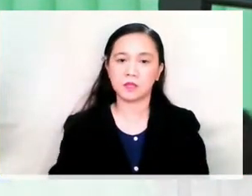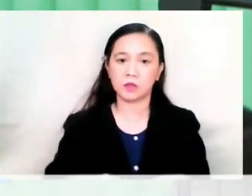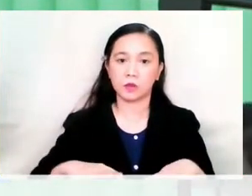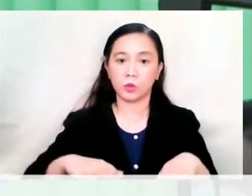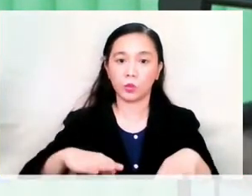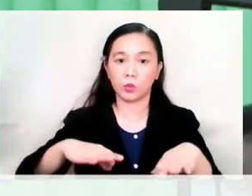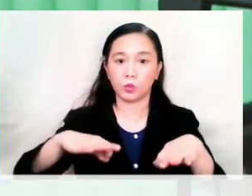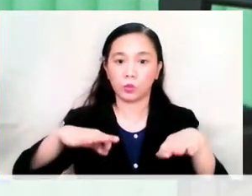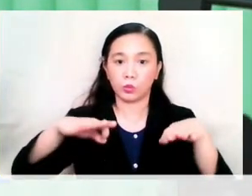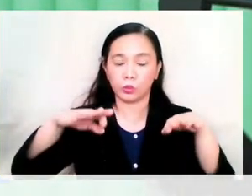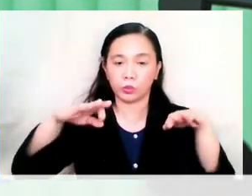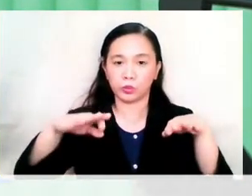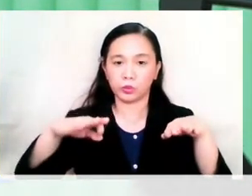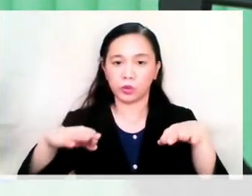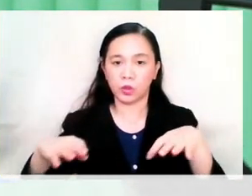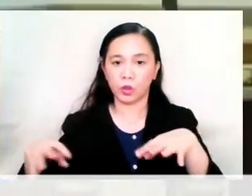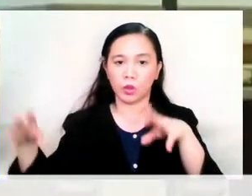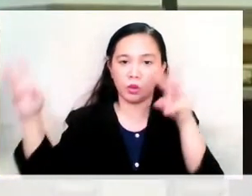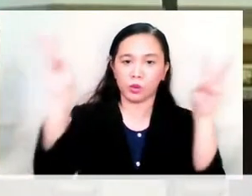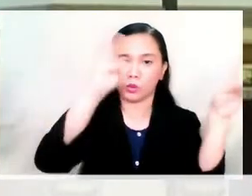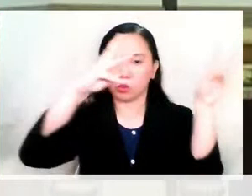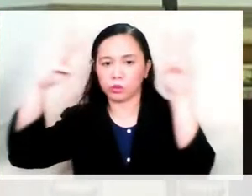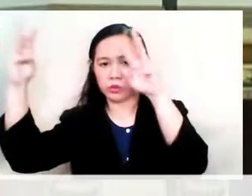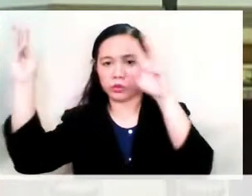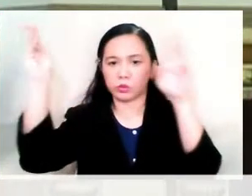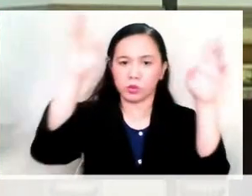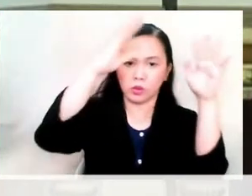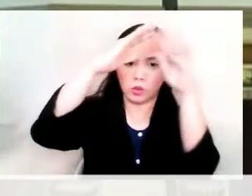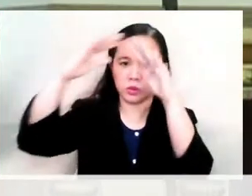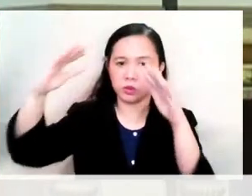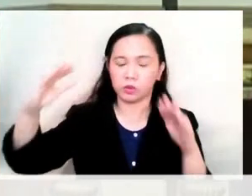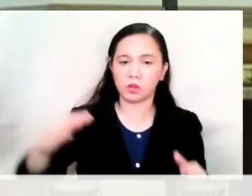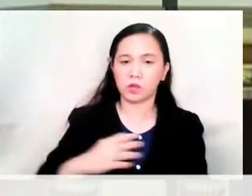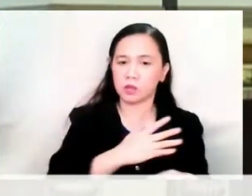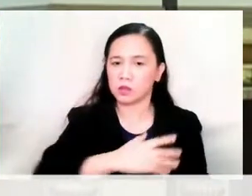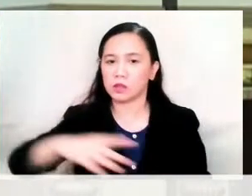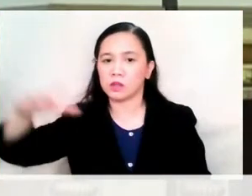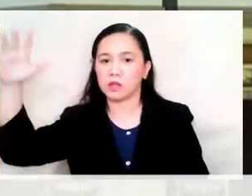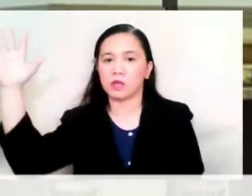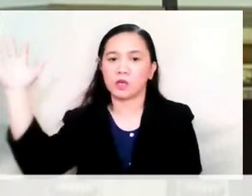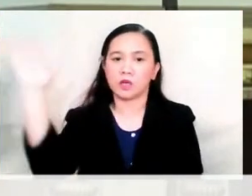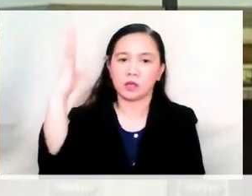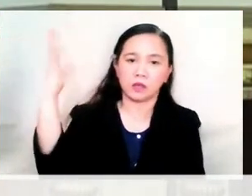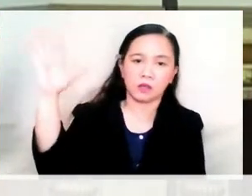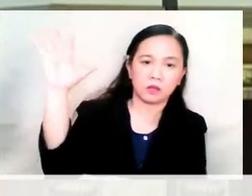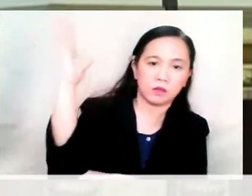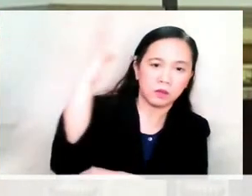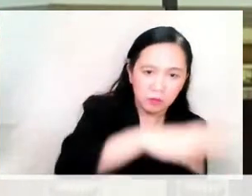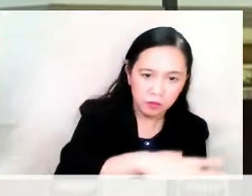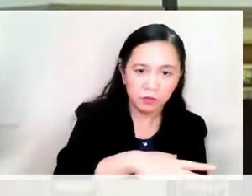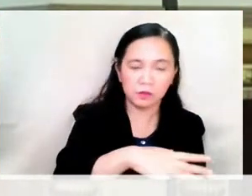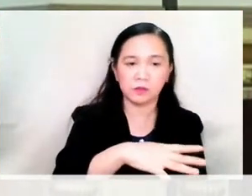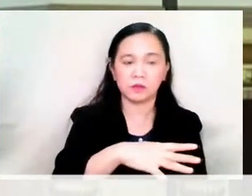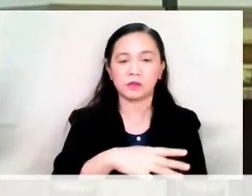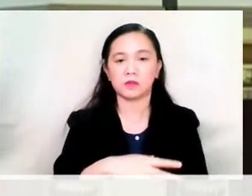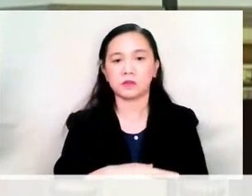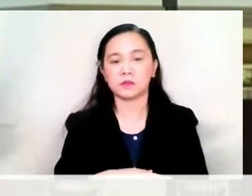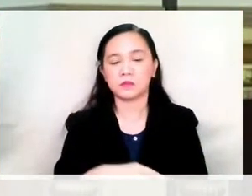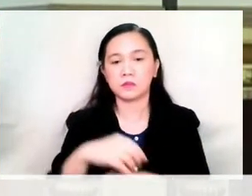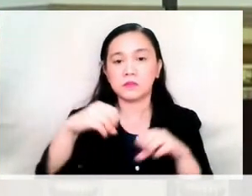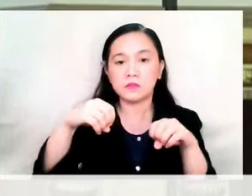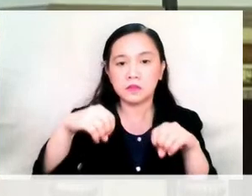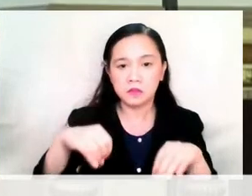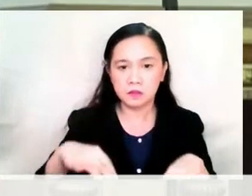may nililipad na mga bubong, may mga punong nabubuwal. Nawawalan tayo